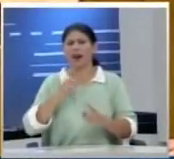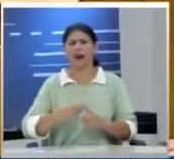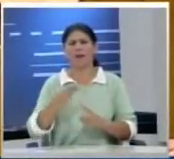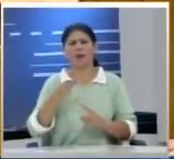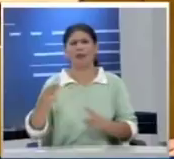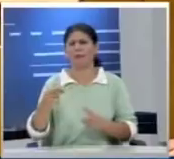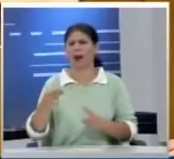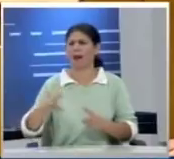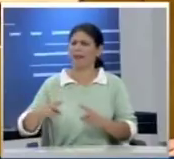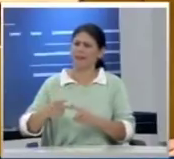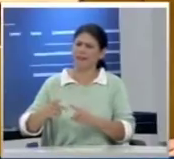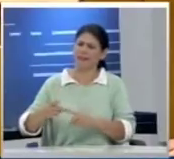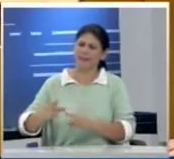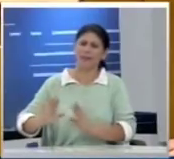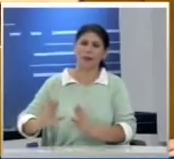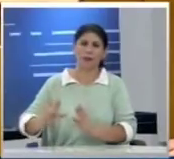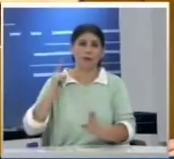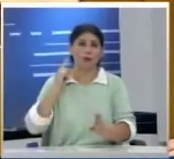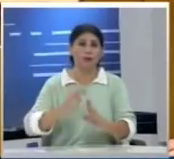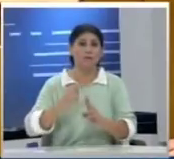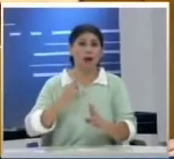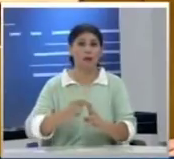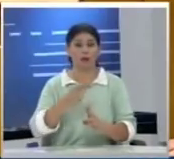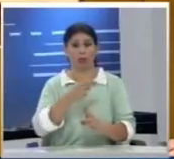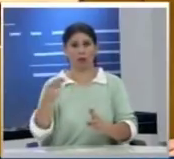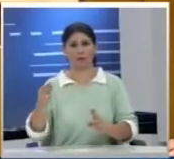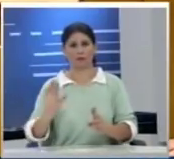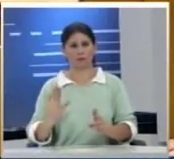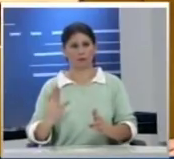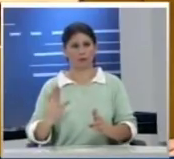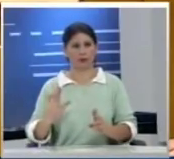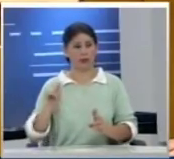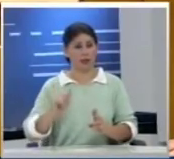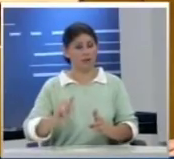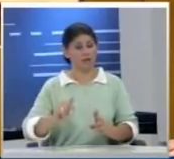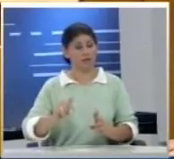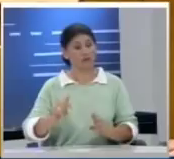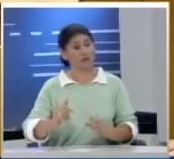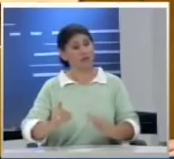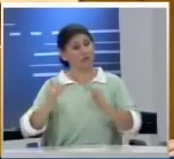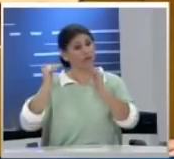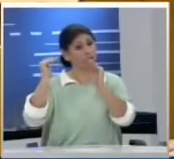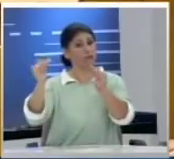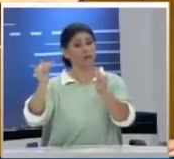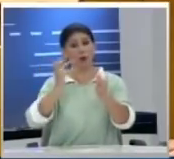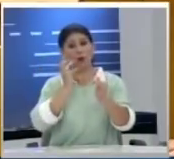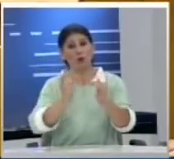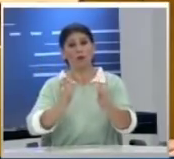δευτερεύων, είναι ένα πολύ κρίσιμο θέμα. Είναι μια εξόχως σοβαρή διαδικασία.